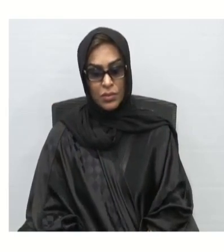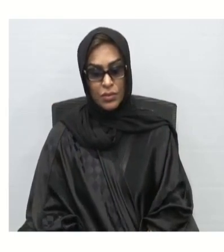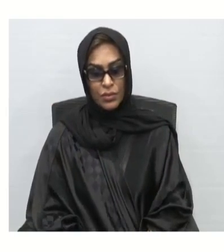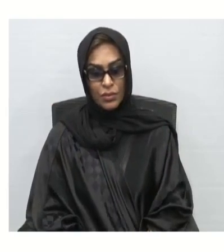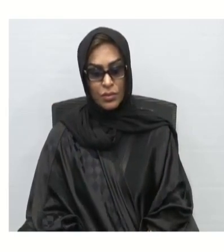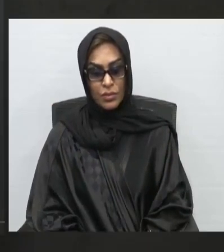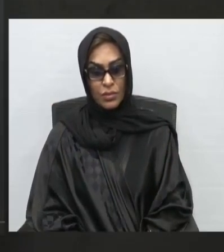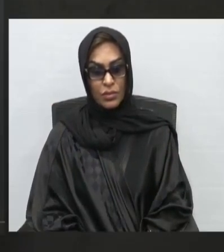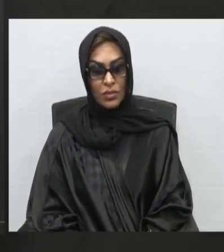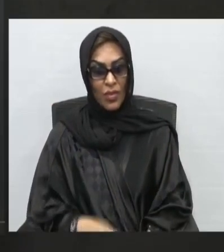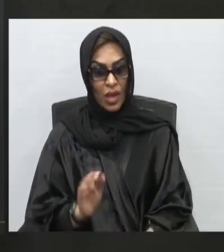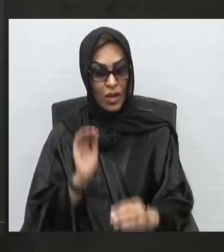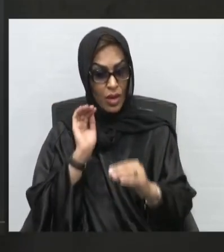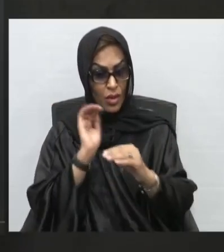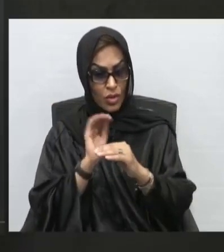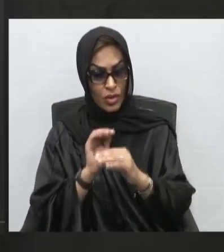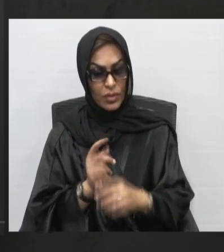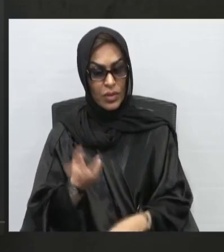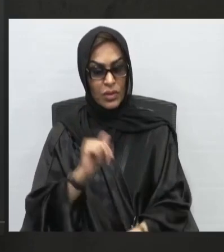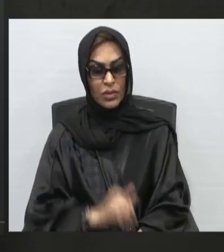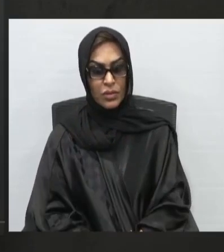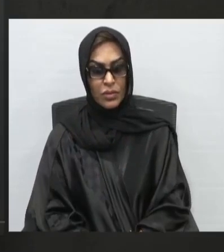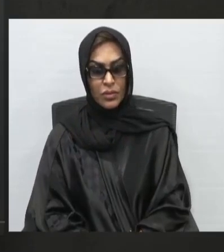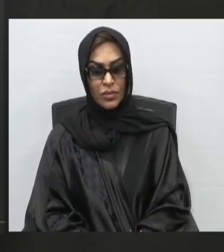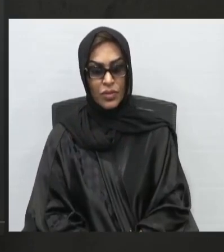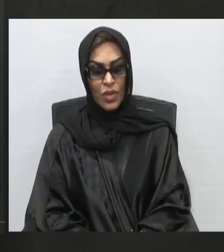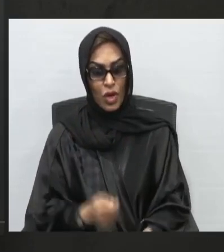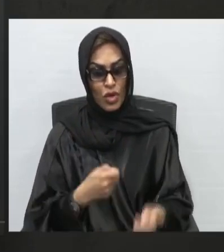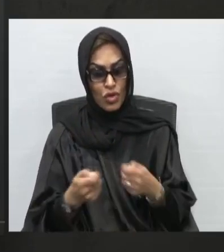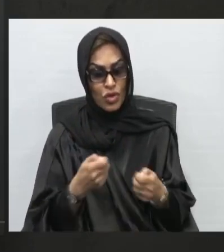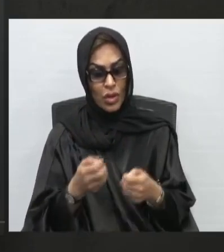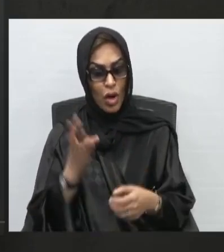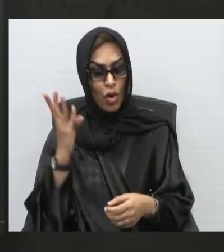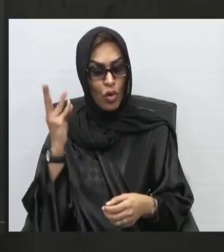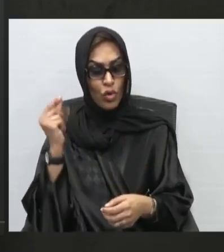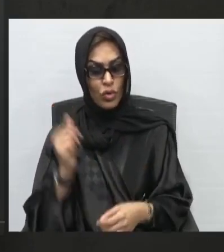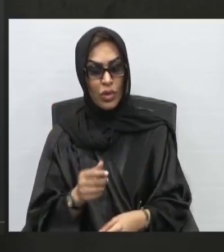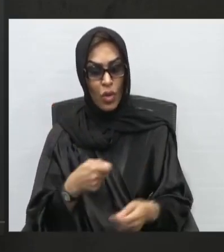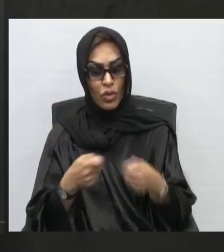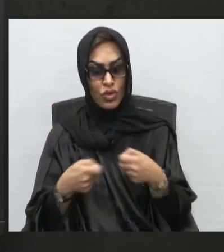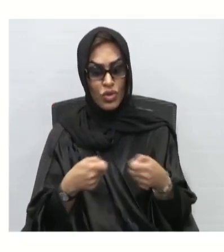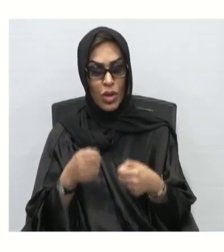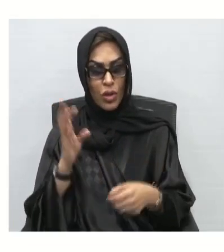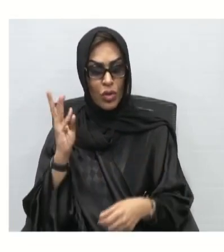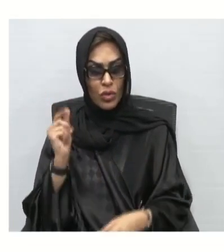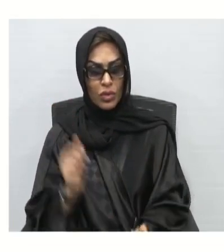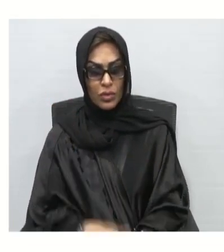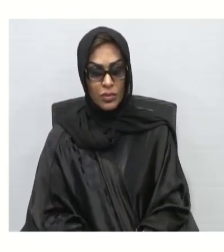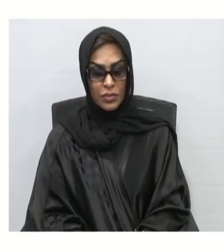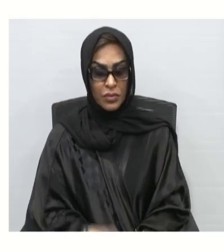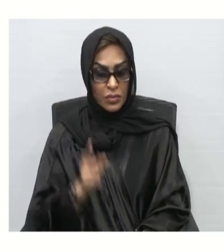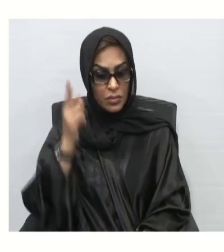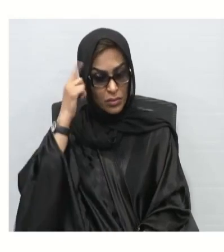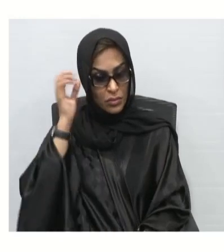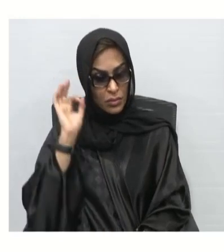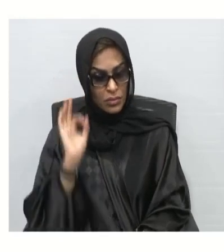اذا كانت هذه الارشادات للقيام بعمليه الشراء الرقمي او التجاره الرقميه تذكر